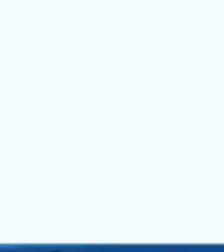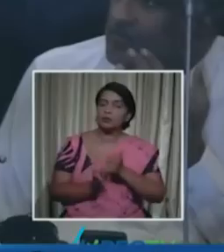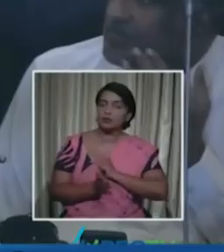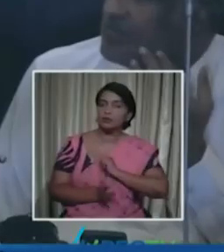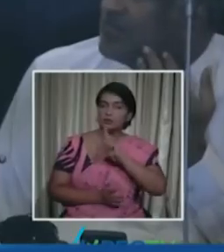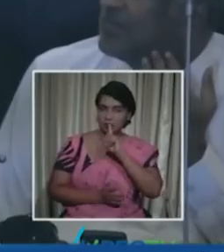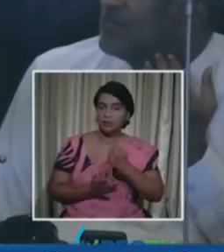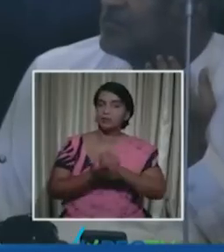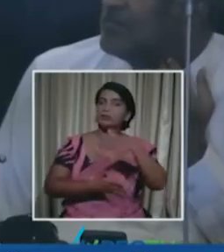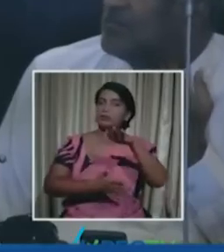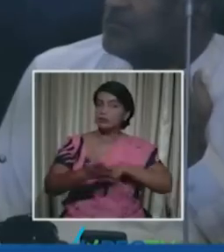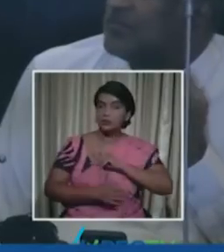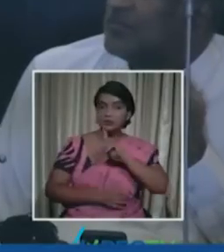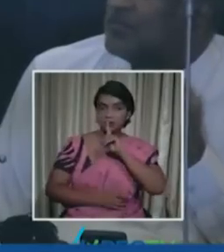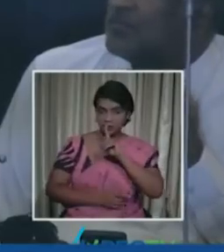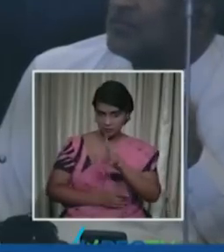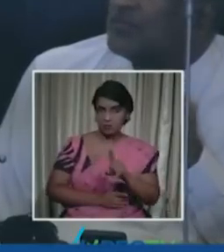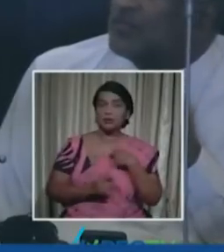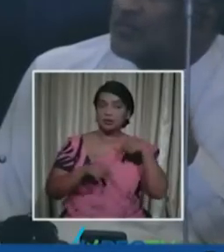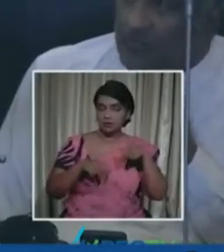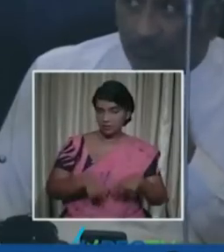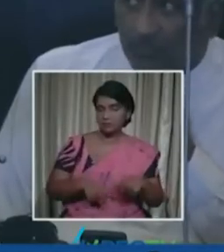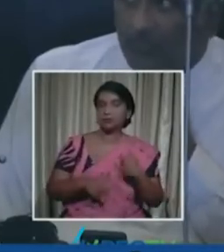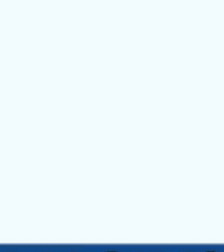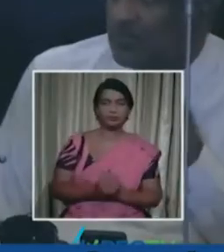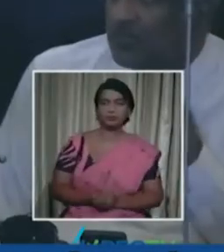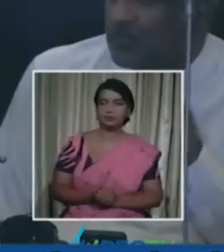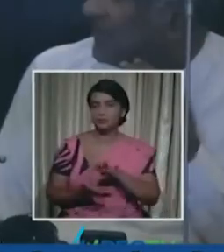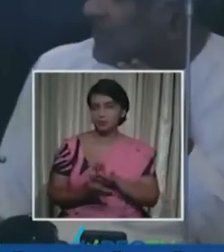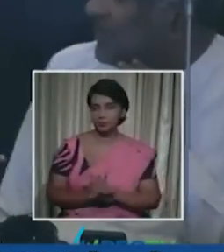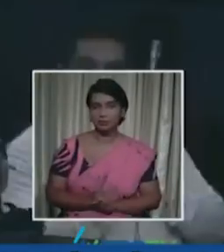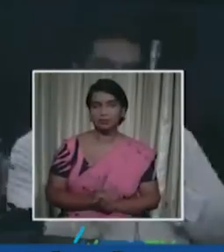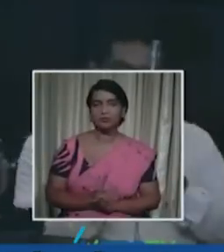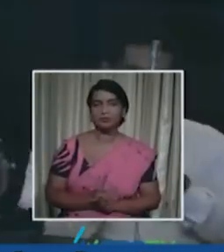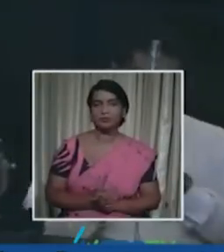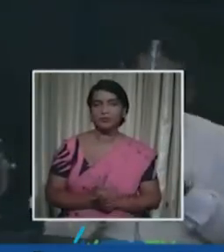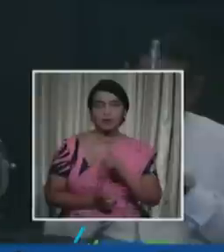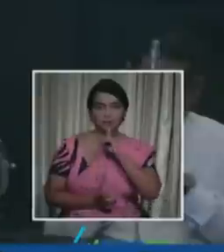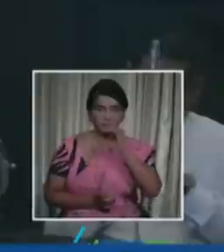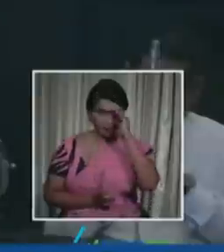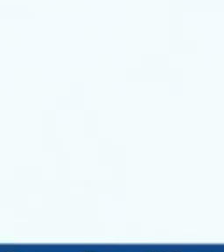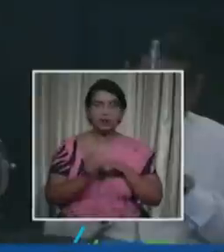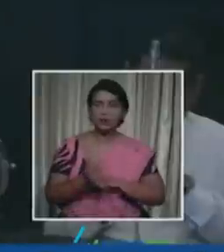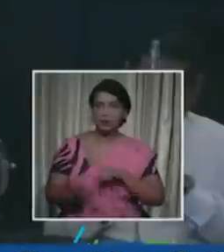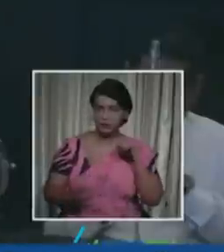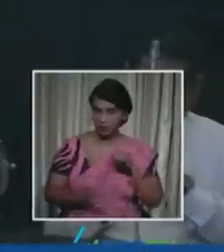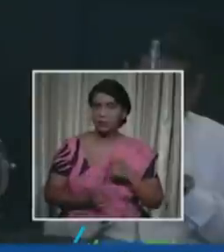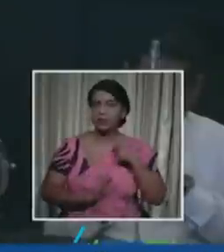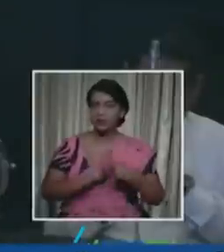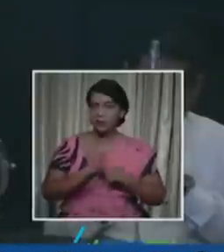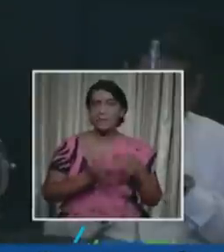කරමින් ලිඛිතව කර ඇති ප්‍රකාශය ඔබතුමාට මෙයින් ඉදිරිපත් කරමි කතානායකතුමනි ගරු මහලේකම්තුමනි ශ්‍රී